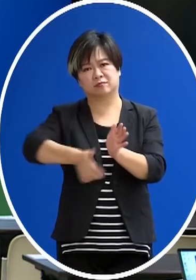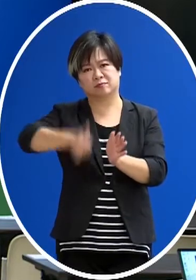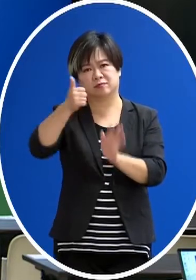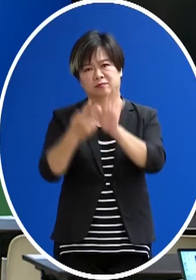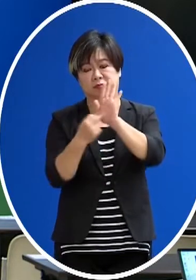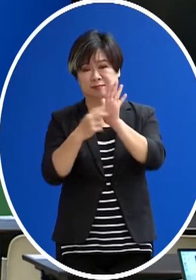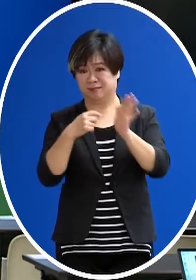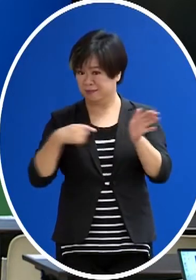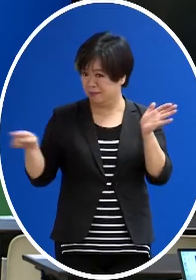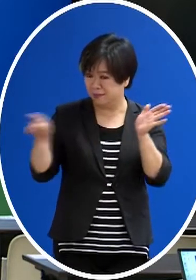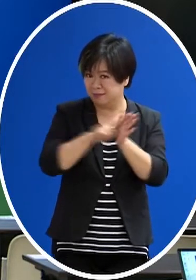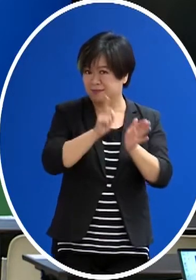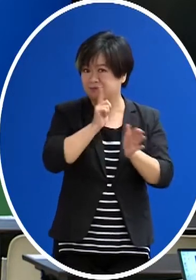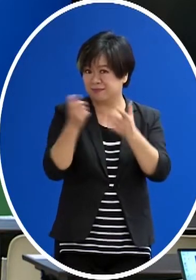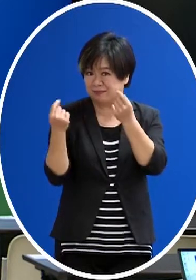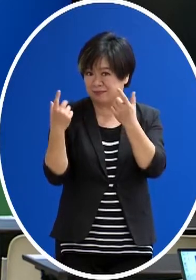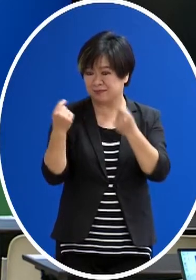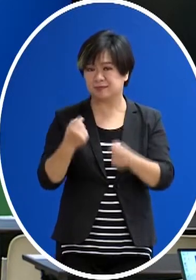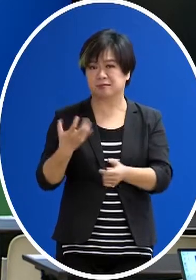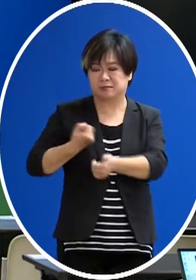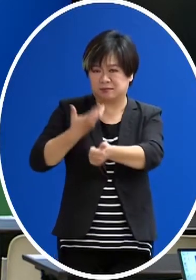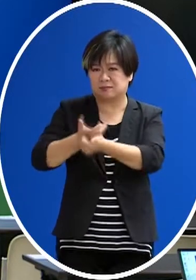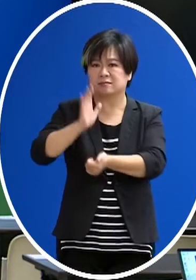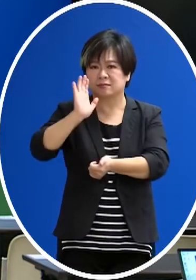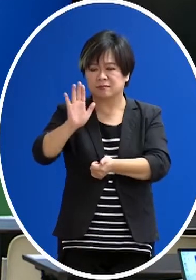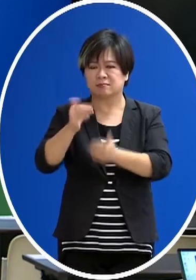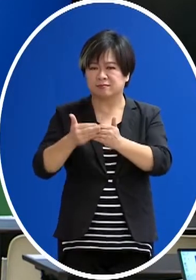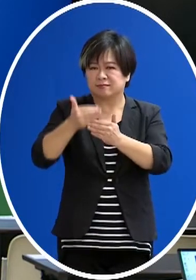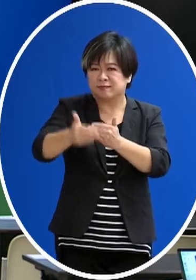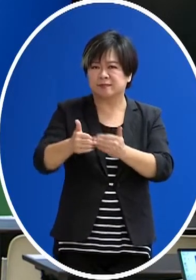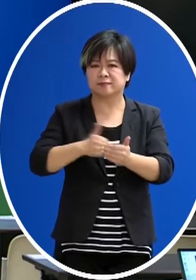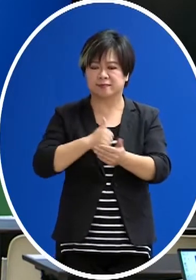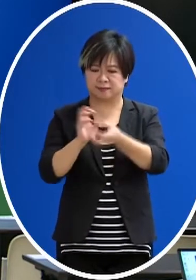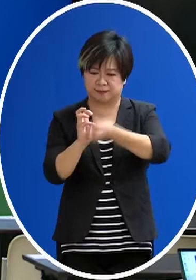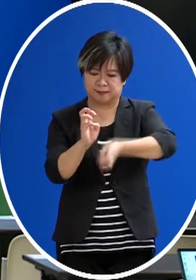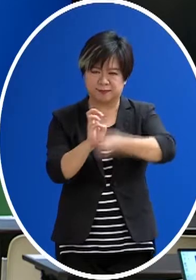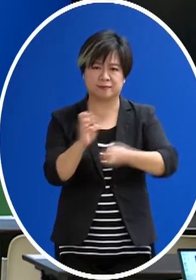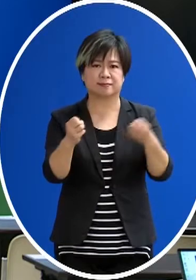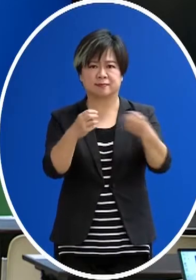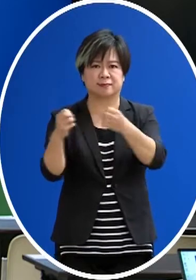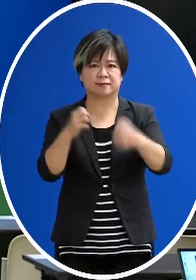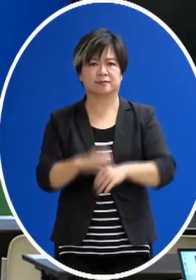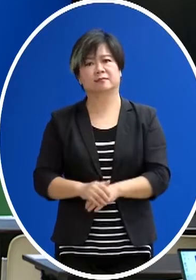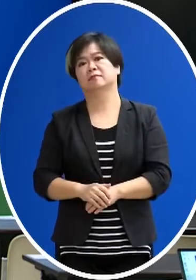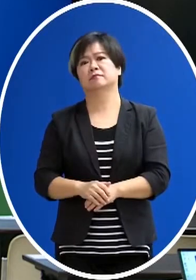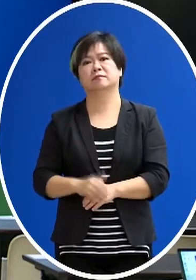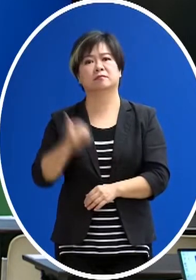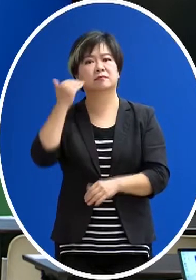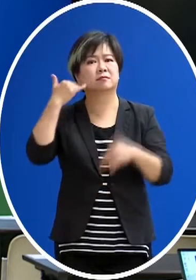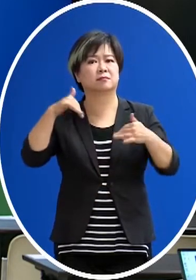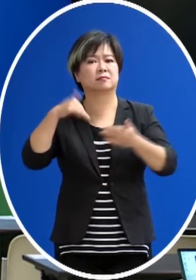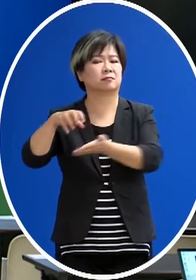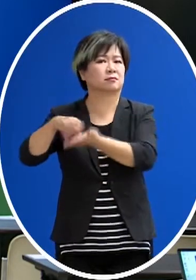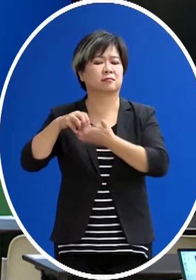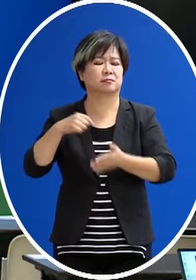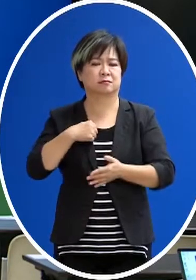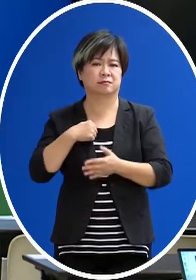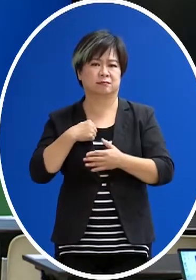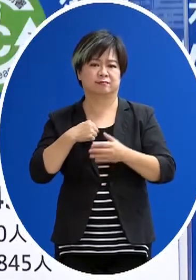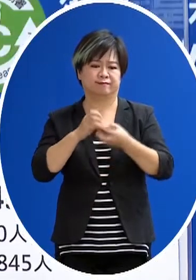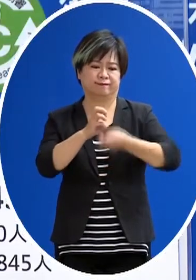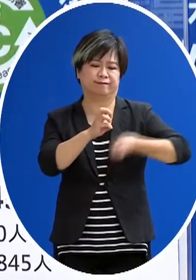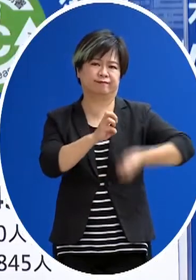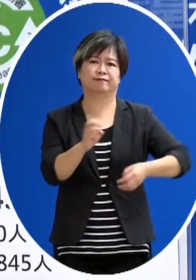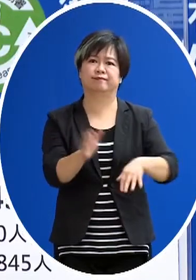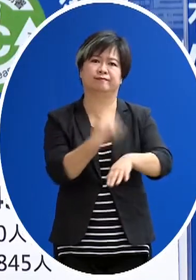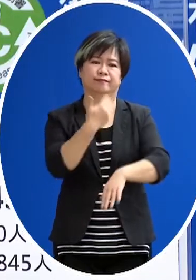讲哈，从头到尾都讲说有授权我们才会进入到实质的谈判的，没有授权我们不会进入实质的谈判。那时候我记得庄